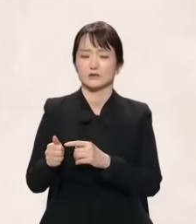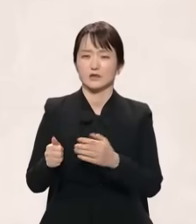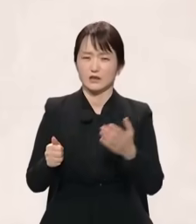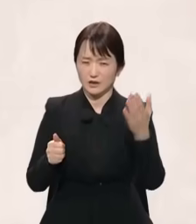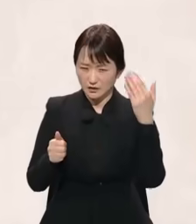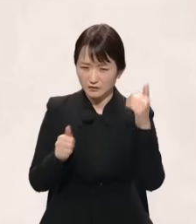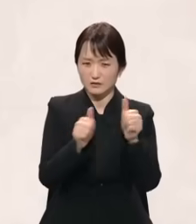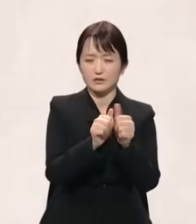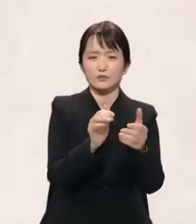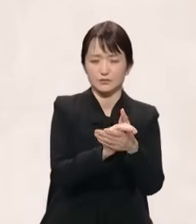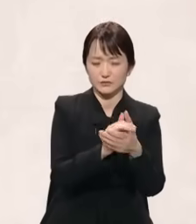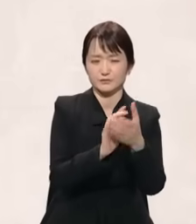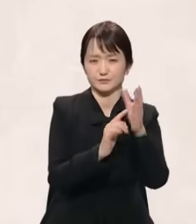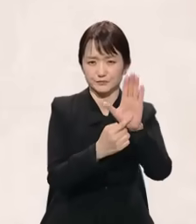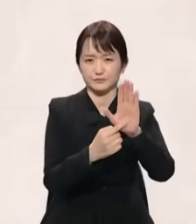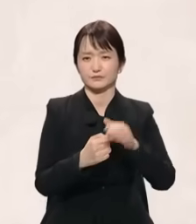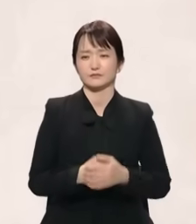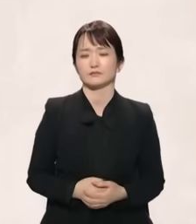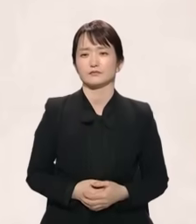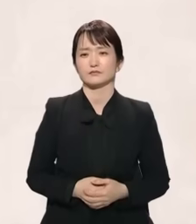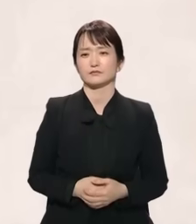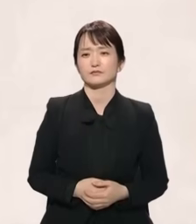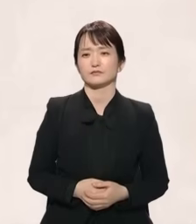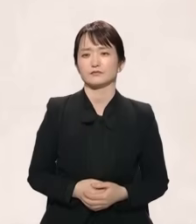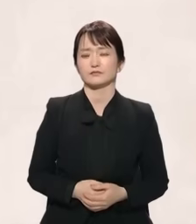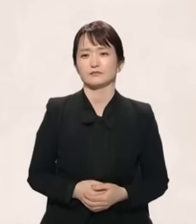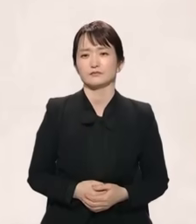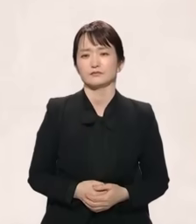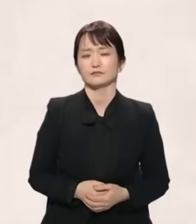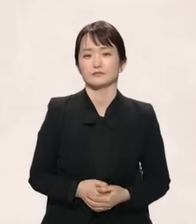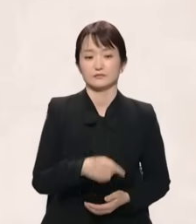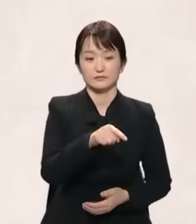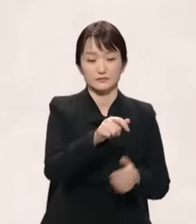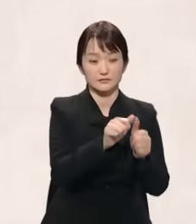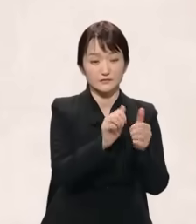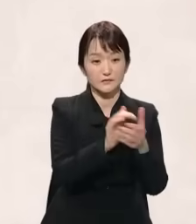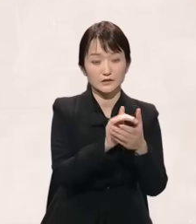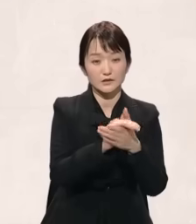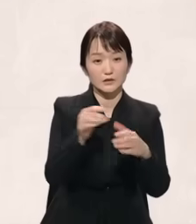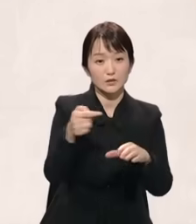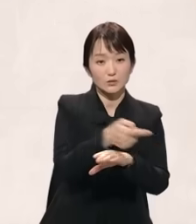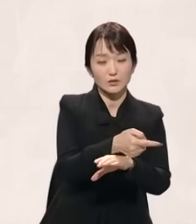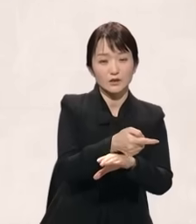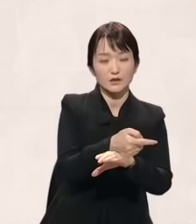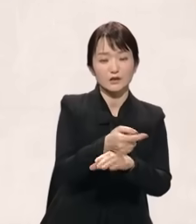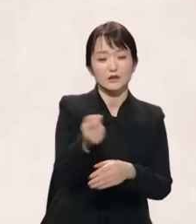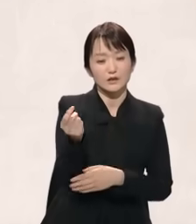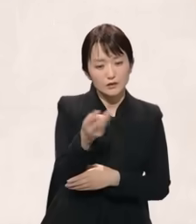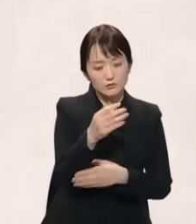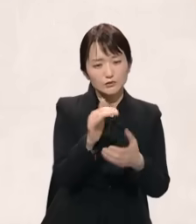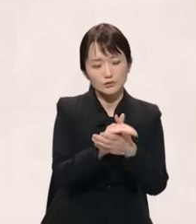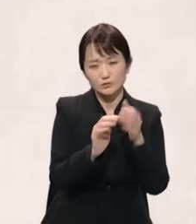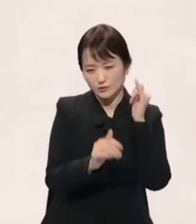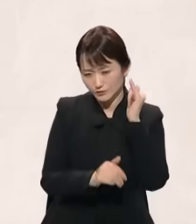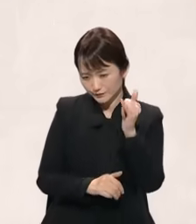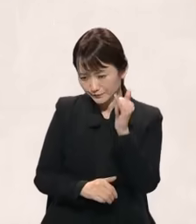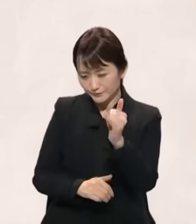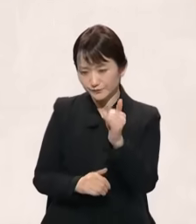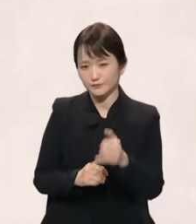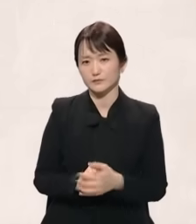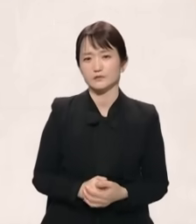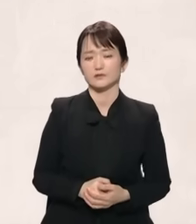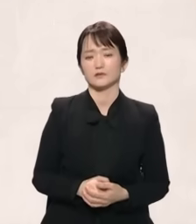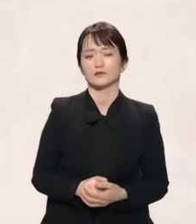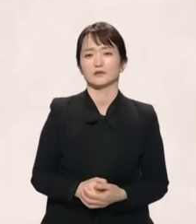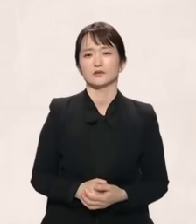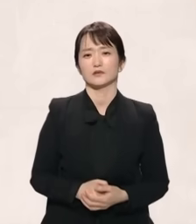거고요. 제보자는 이 당시 그 남자친구 말고 다른 동창들에게도 몇몇에게 연락을 했다라고 합니다. 그랬더니 이제 자신